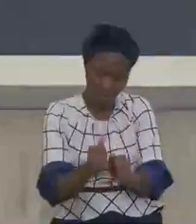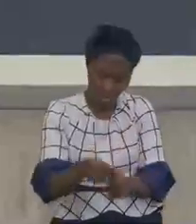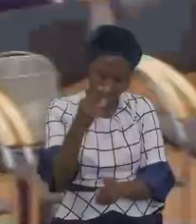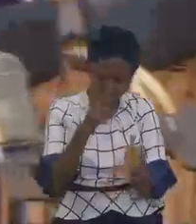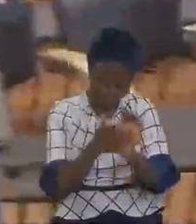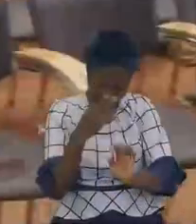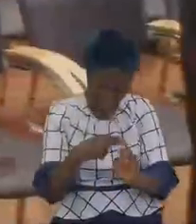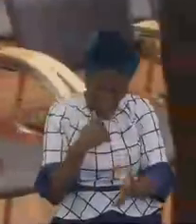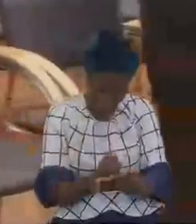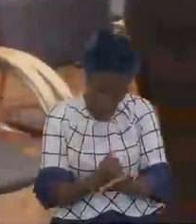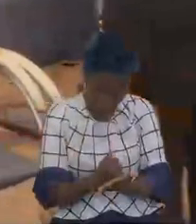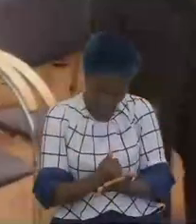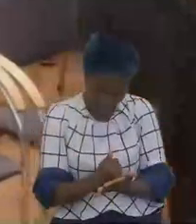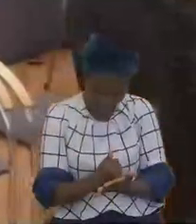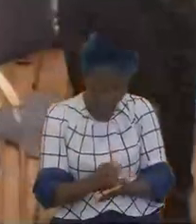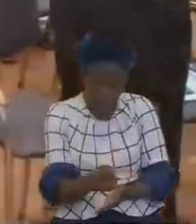Ils iront plus haut.